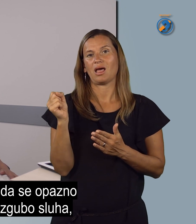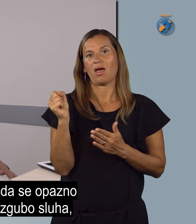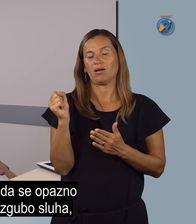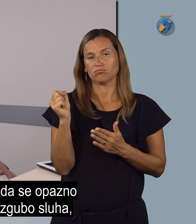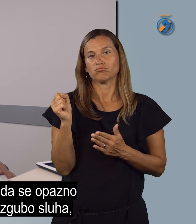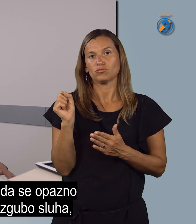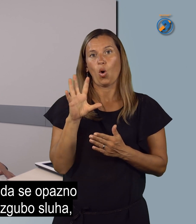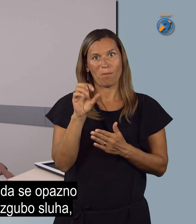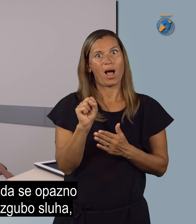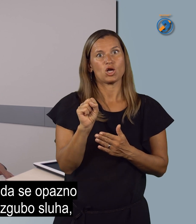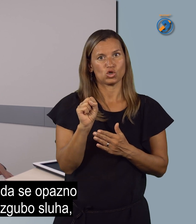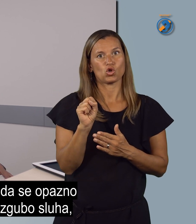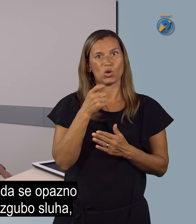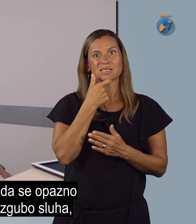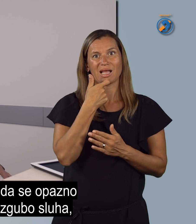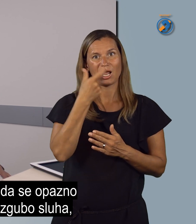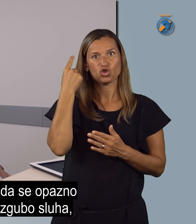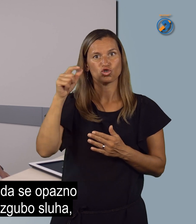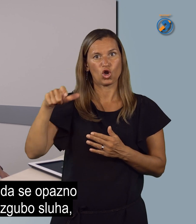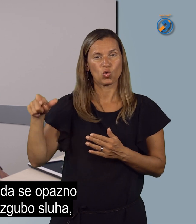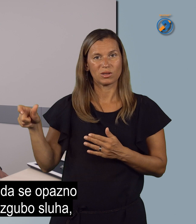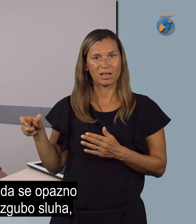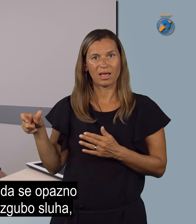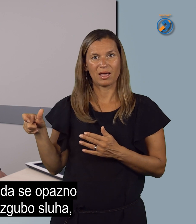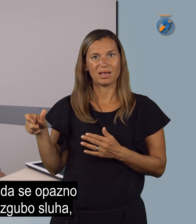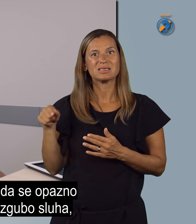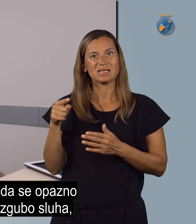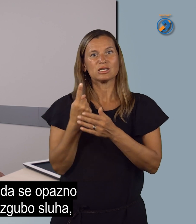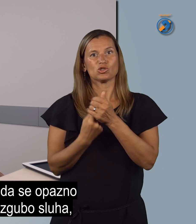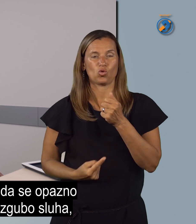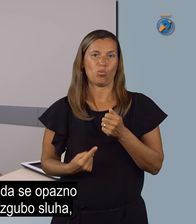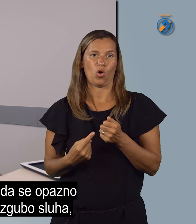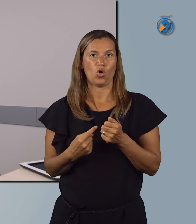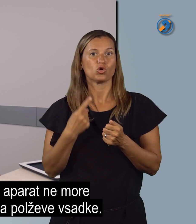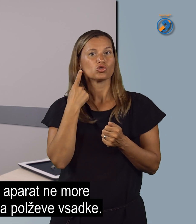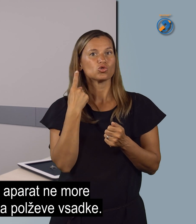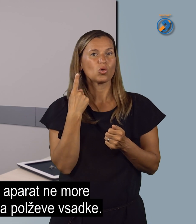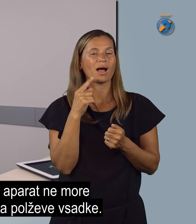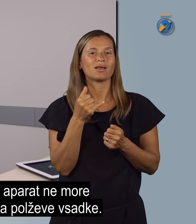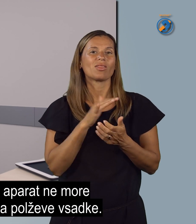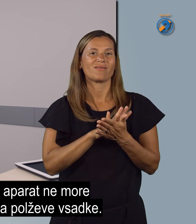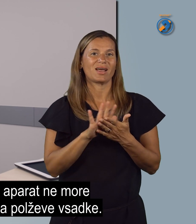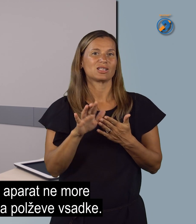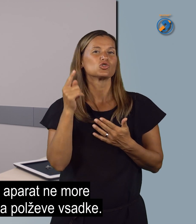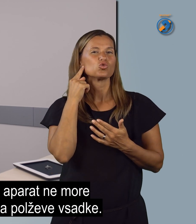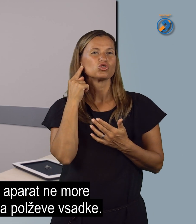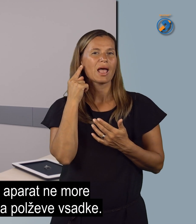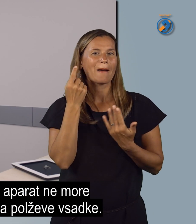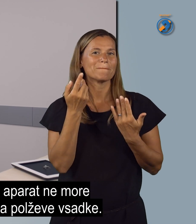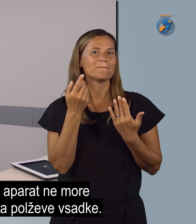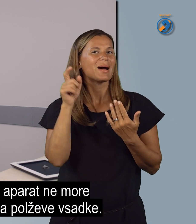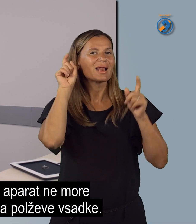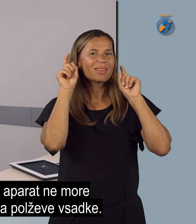kar opazno starejši ljudje z izgubo sluha, ki jo navaden slušni aparat ne